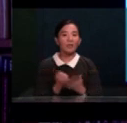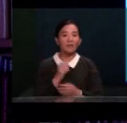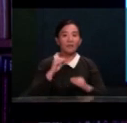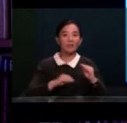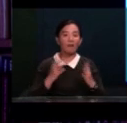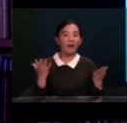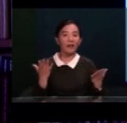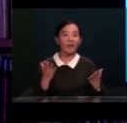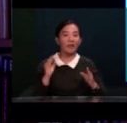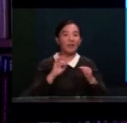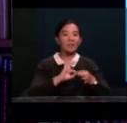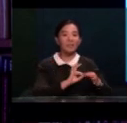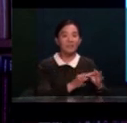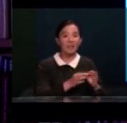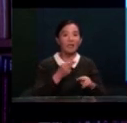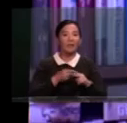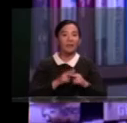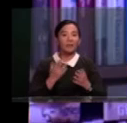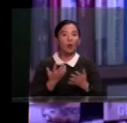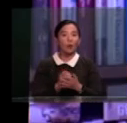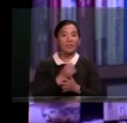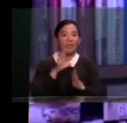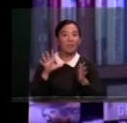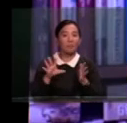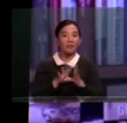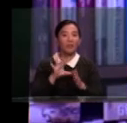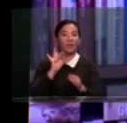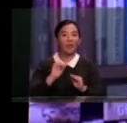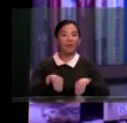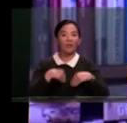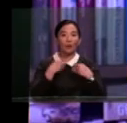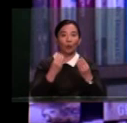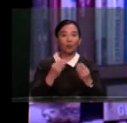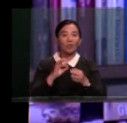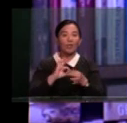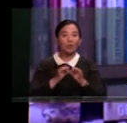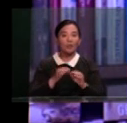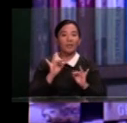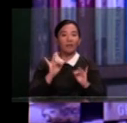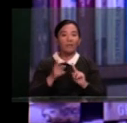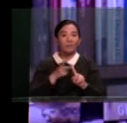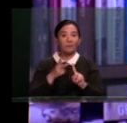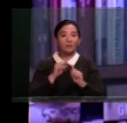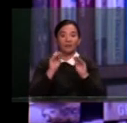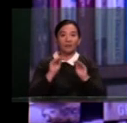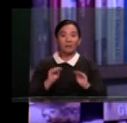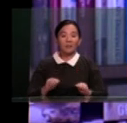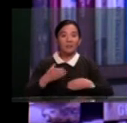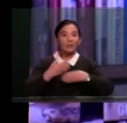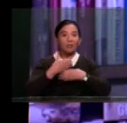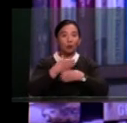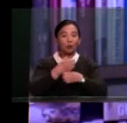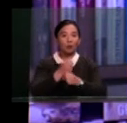каких соединений находятся элементы, принимающие электроны и отдающие электроны. Второе – составить